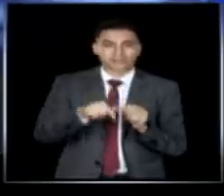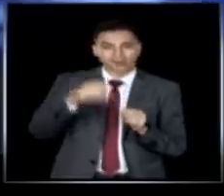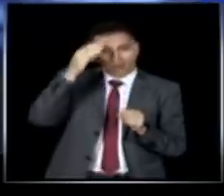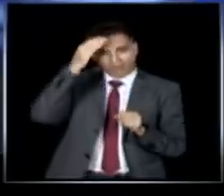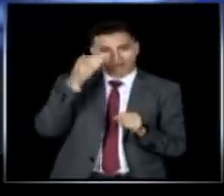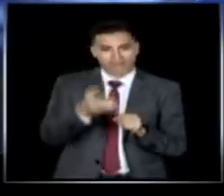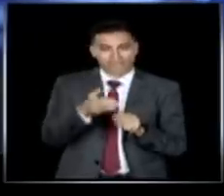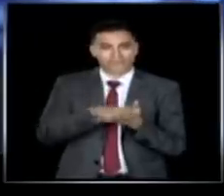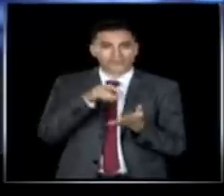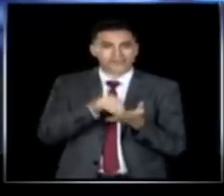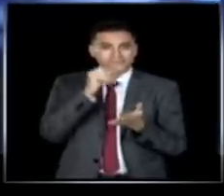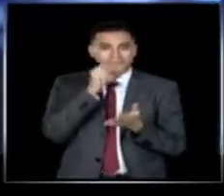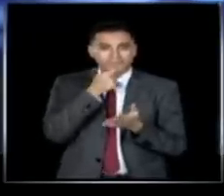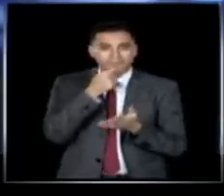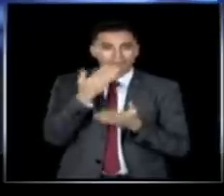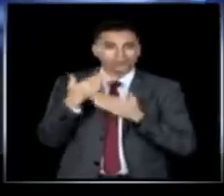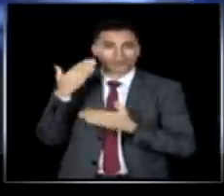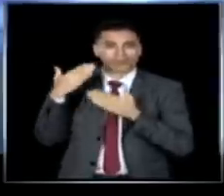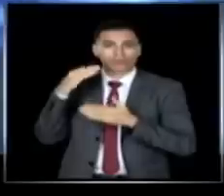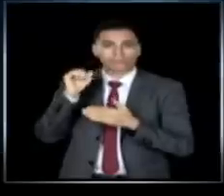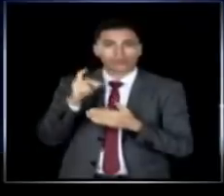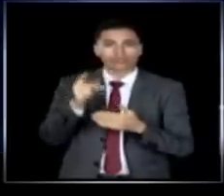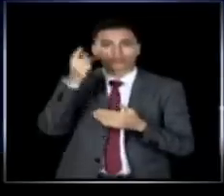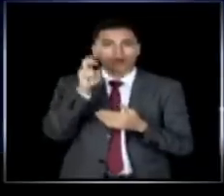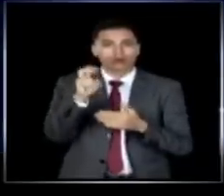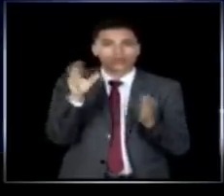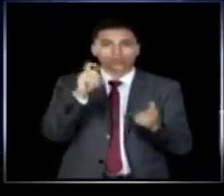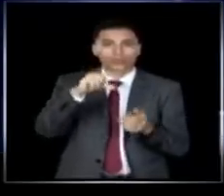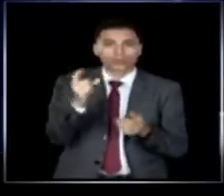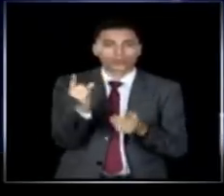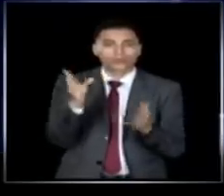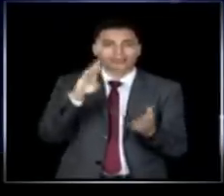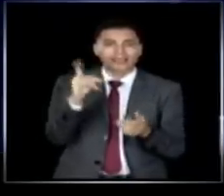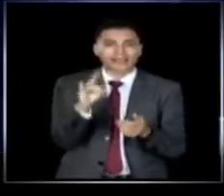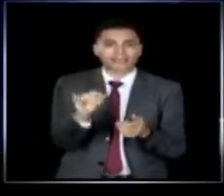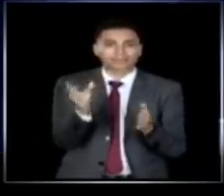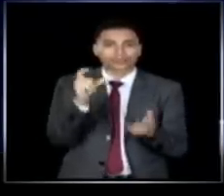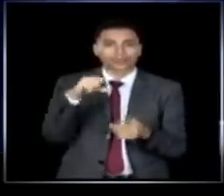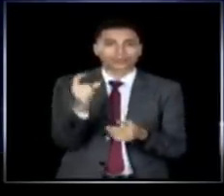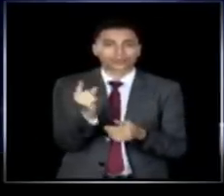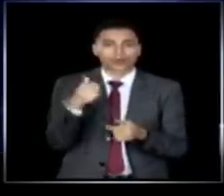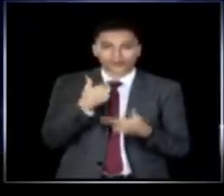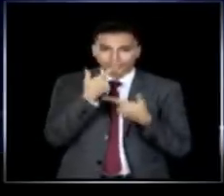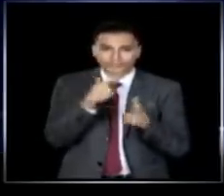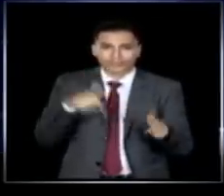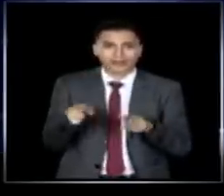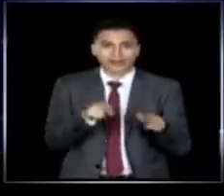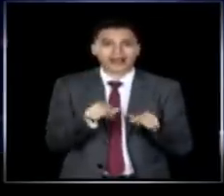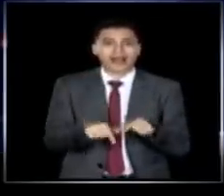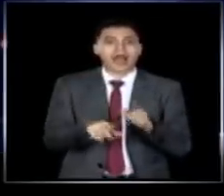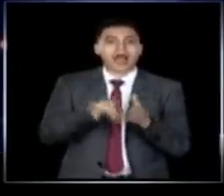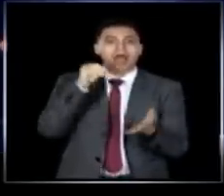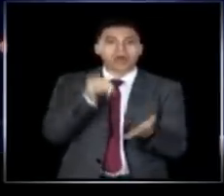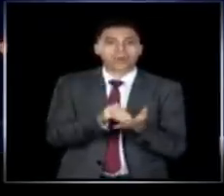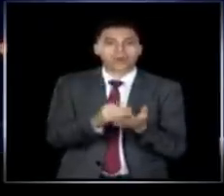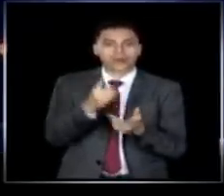بداية من طارق نور وكريم نور. أعلن اليوم وبكل فخر انطلاق الحلقة الأولى من الموسم